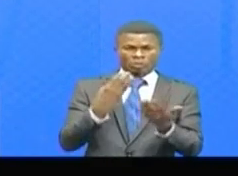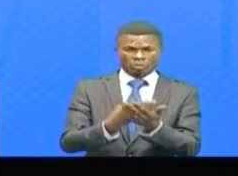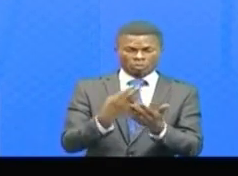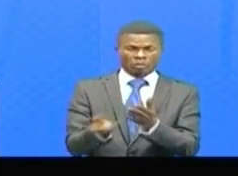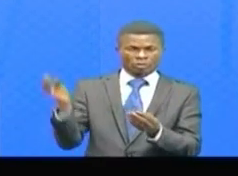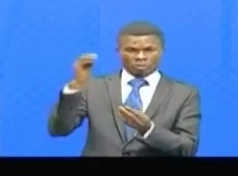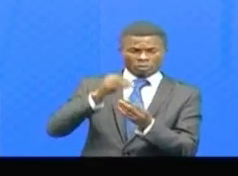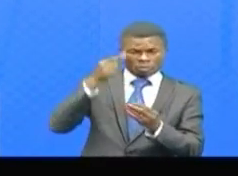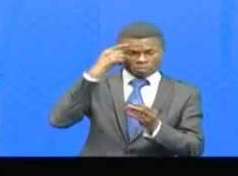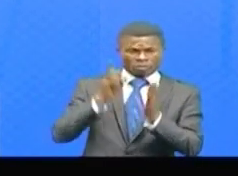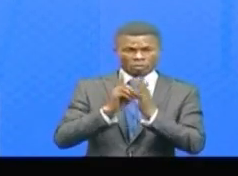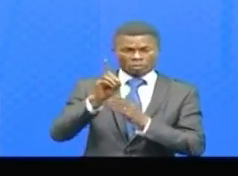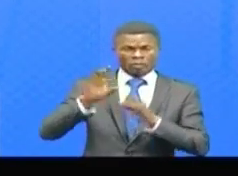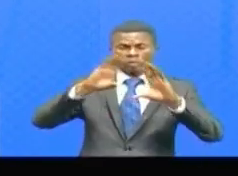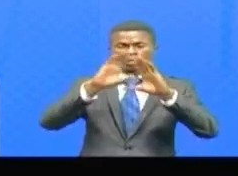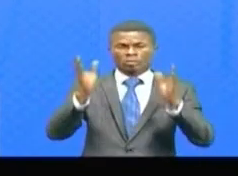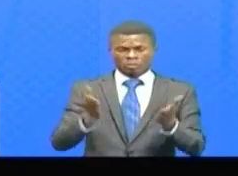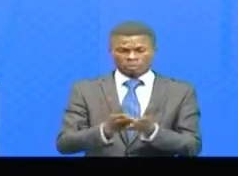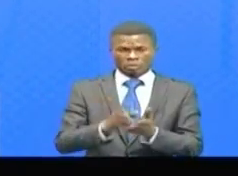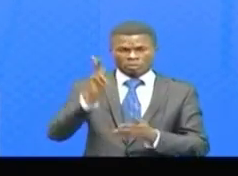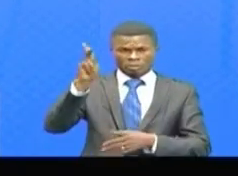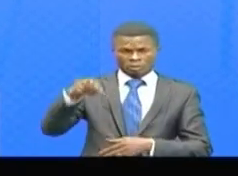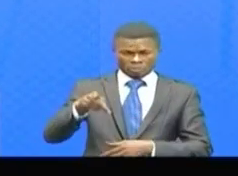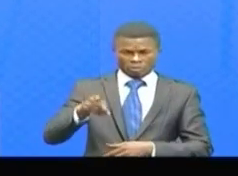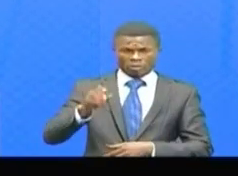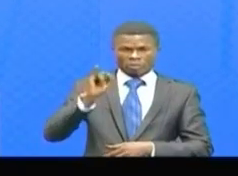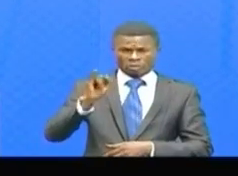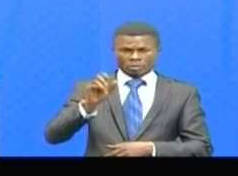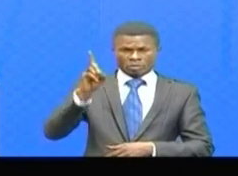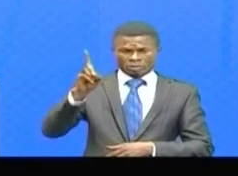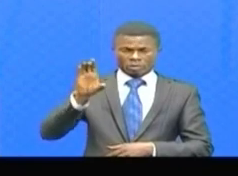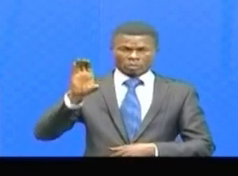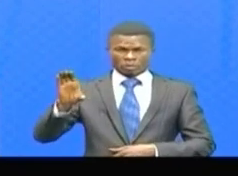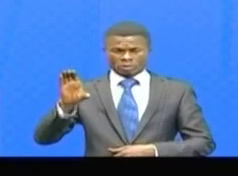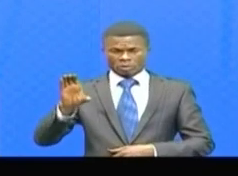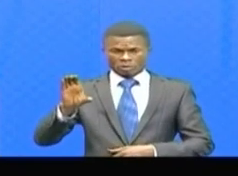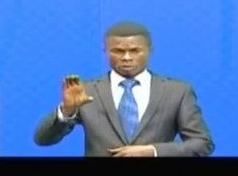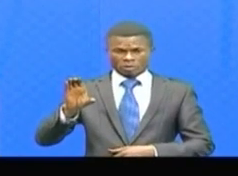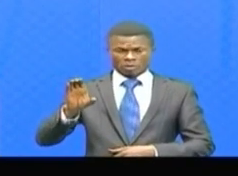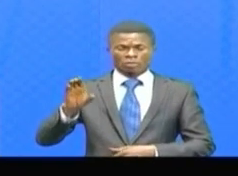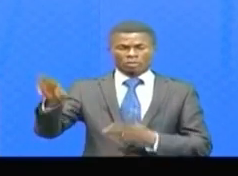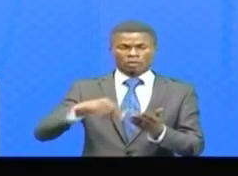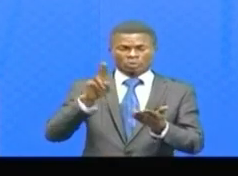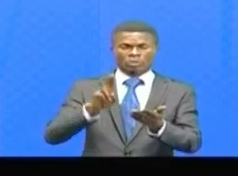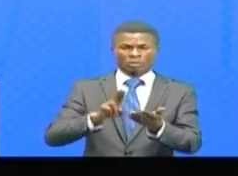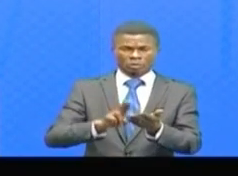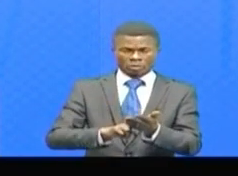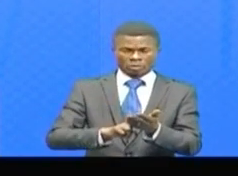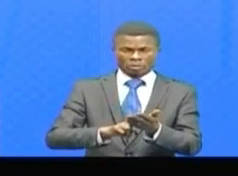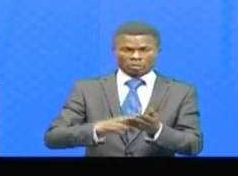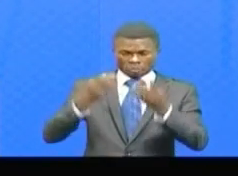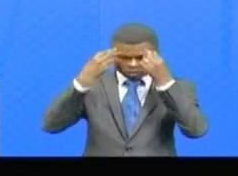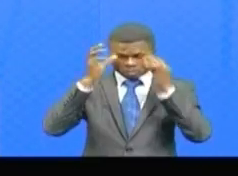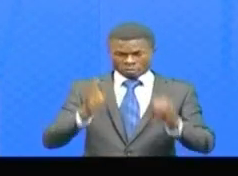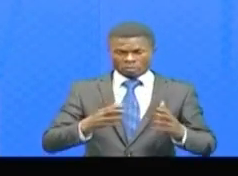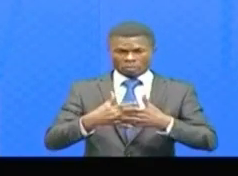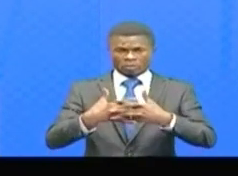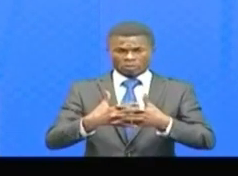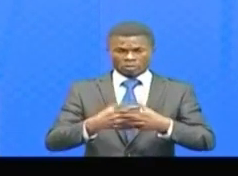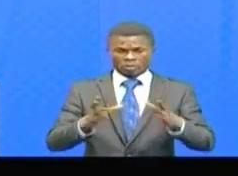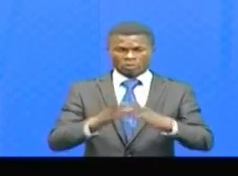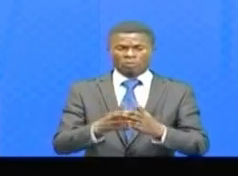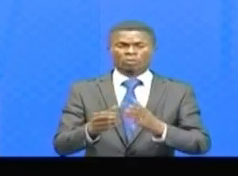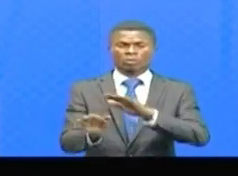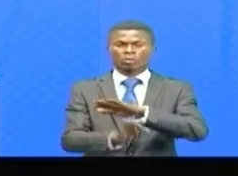de développement communautaire, PUIDC, devant aboutir à la signature de l'accord de partenariat avec la